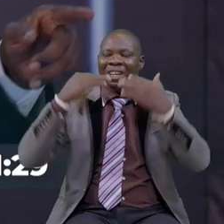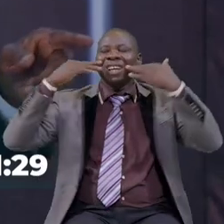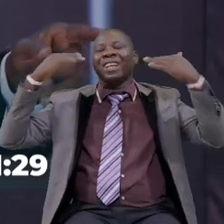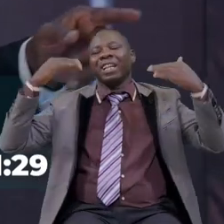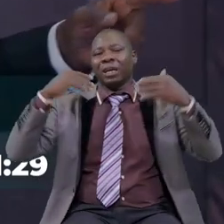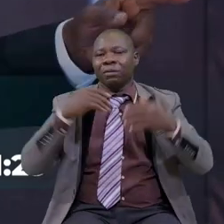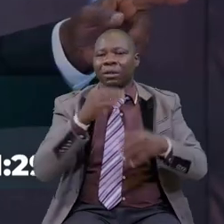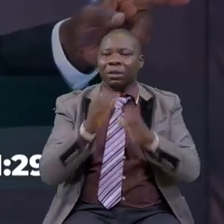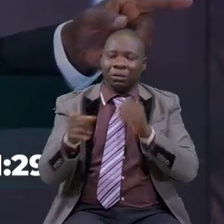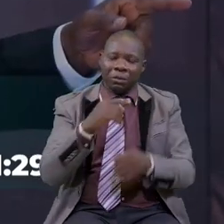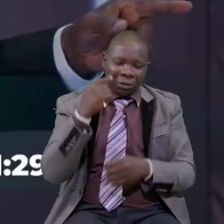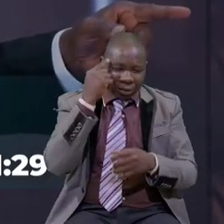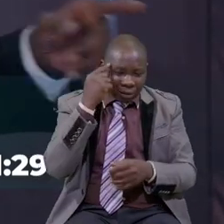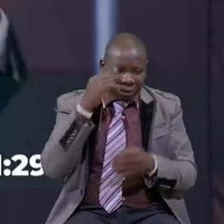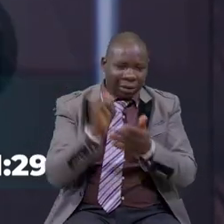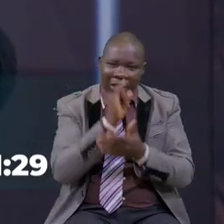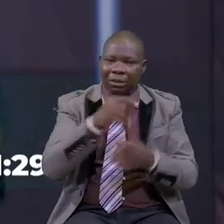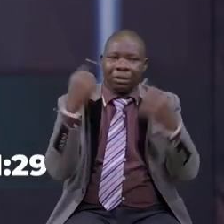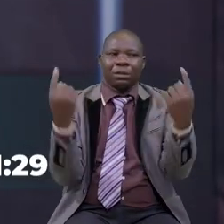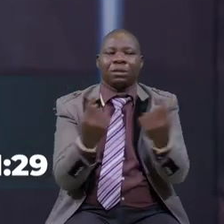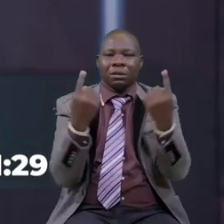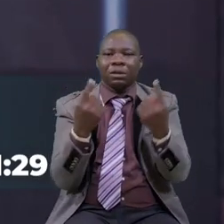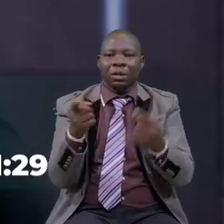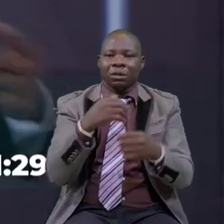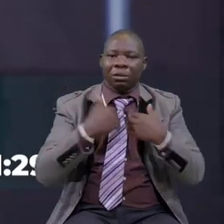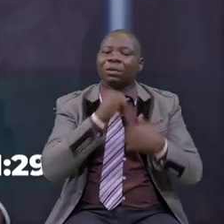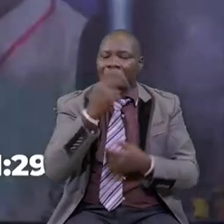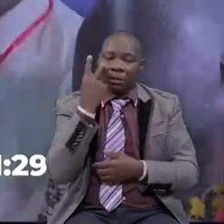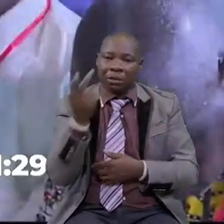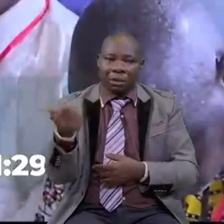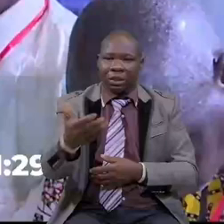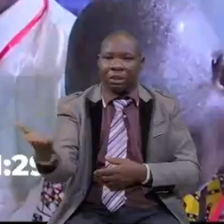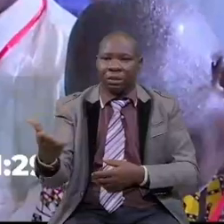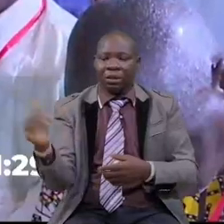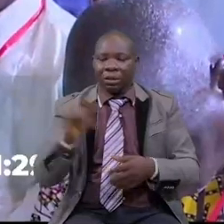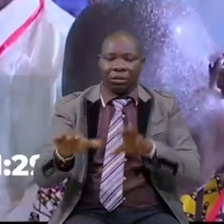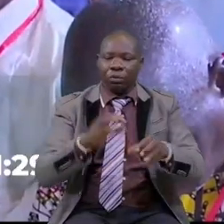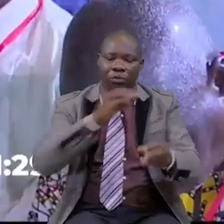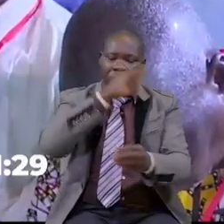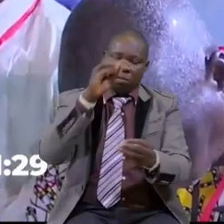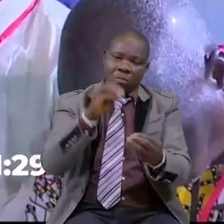Ils disent, si tu penses que c'est le péché, tu n'as encore rien vu. Et ils font plus.